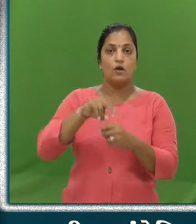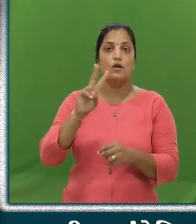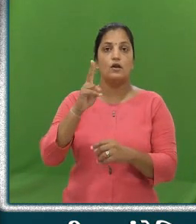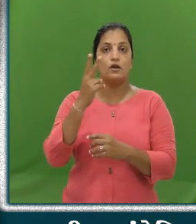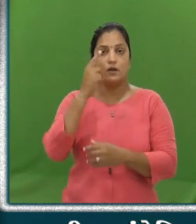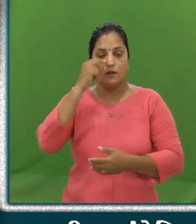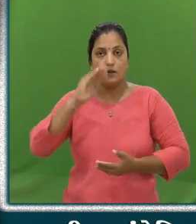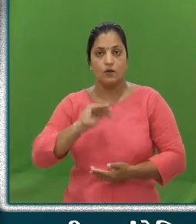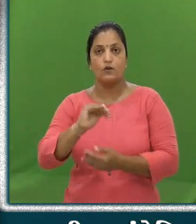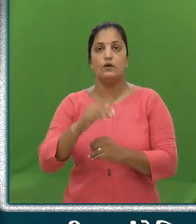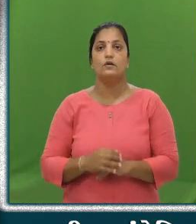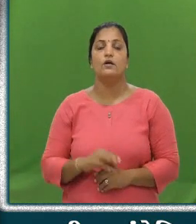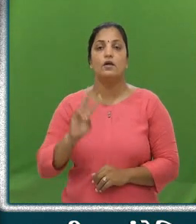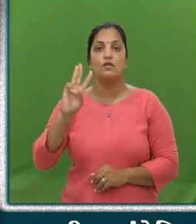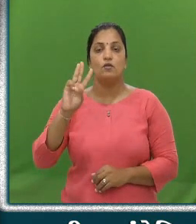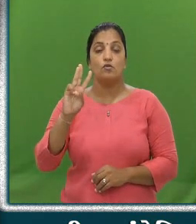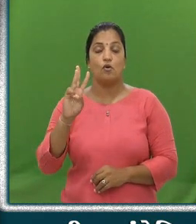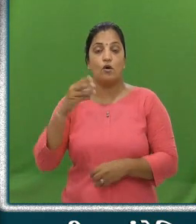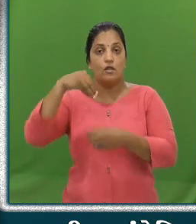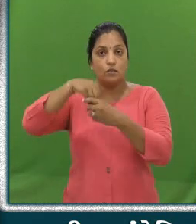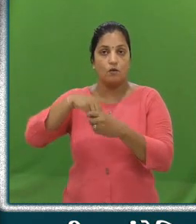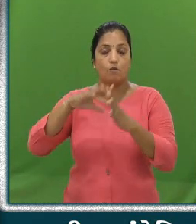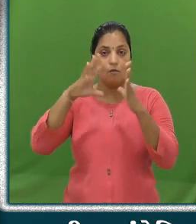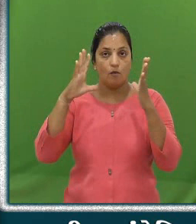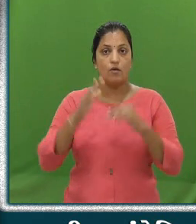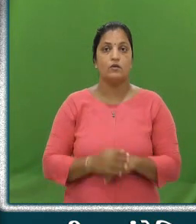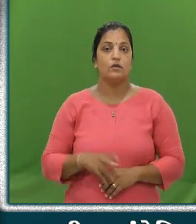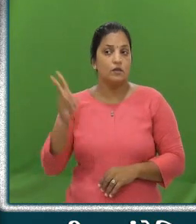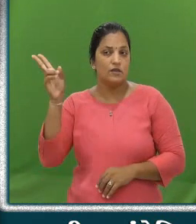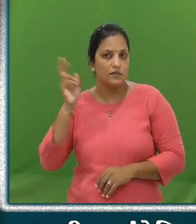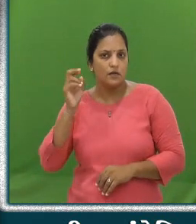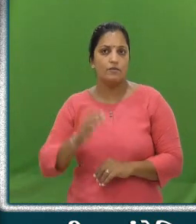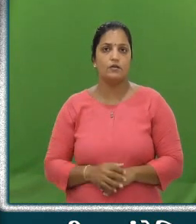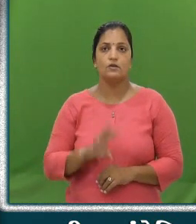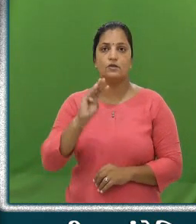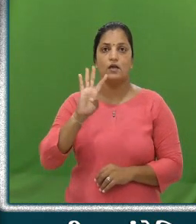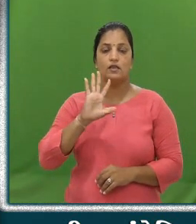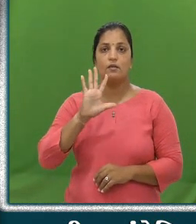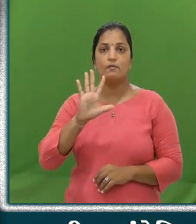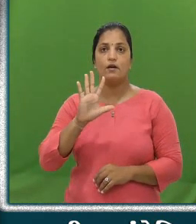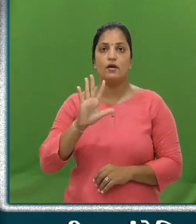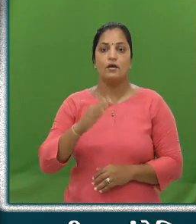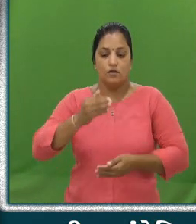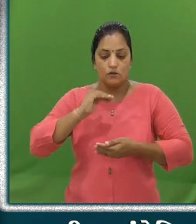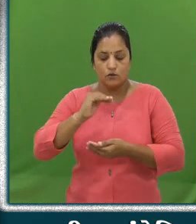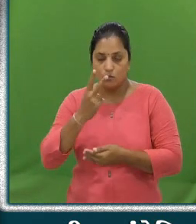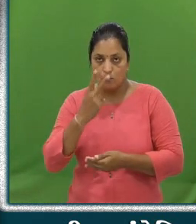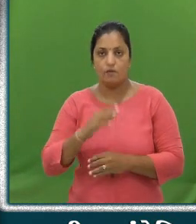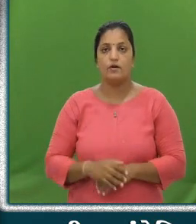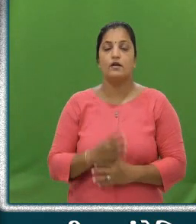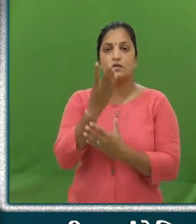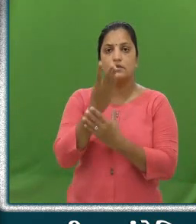ટ્વિન્સ થાય ત્રણ હોય તો આ ટ્રિપ્લેટ થતા હોય છે તમે ઘણી વખત સાંભળતા હોશો કે ચાર થી પાંચ સંતાન કે વધુ સંતાન પણ જોવા મળે